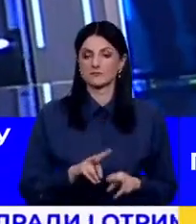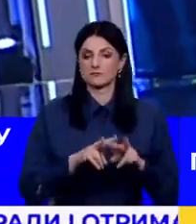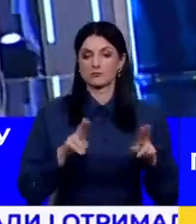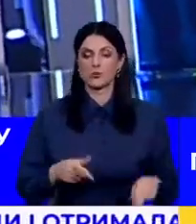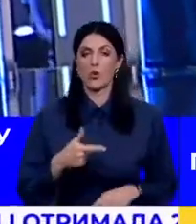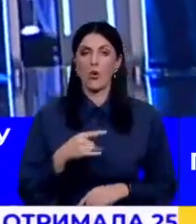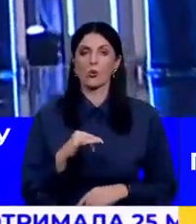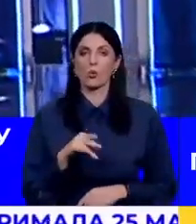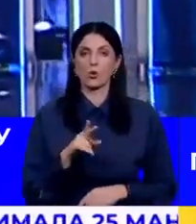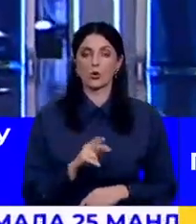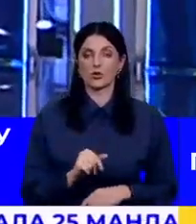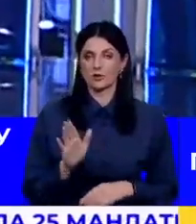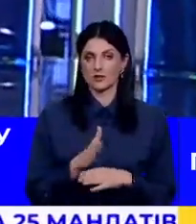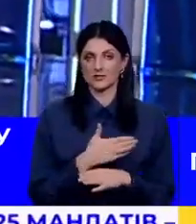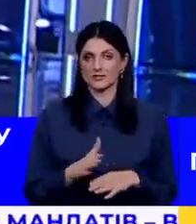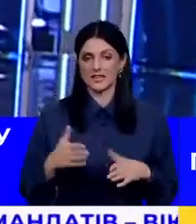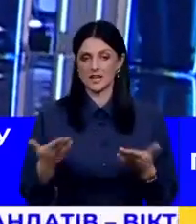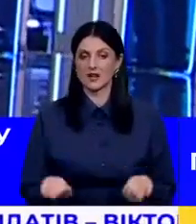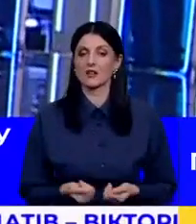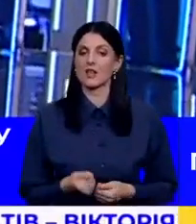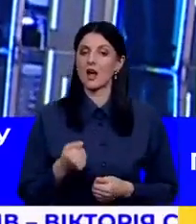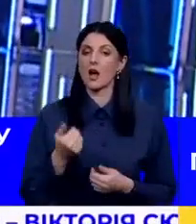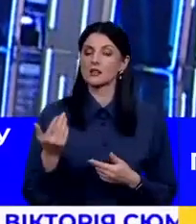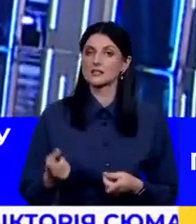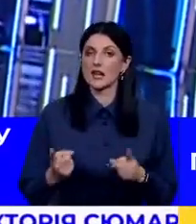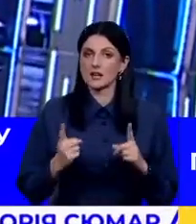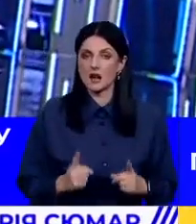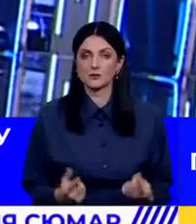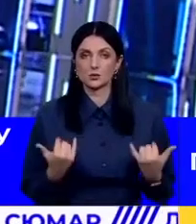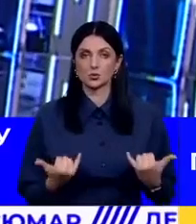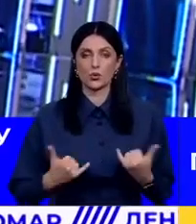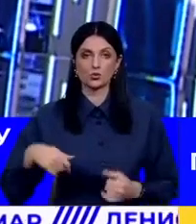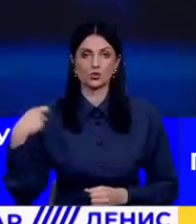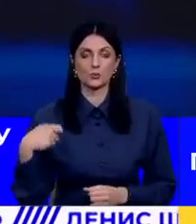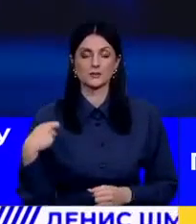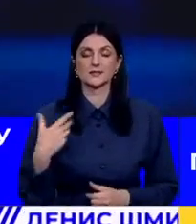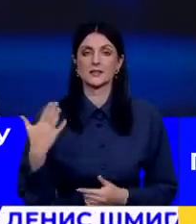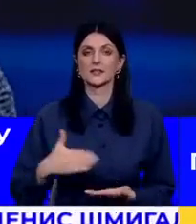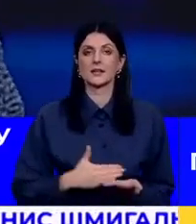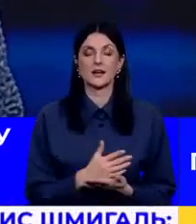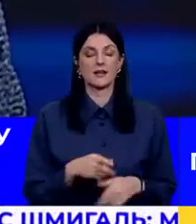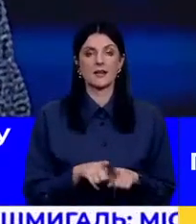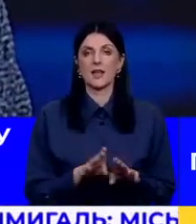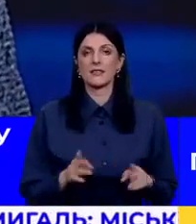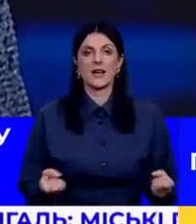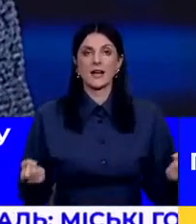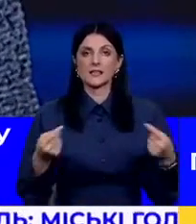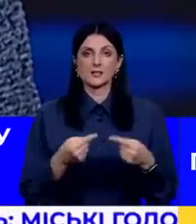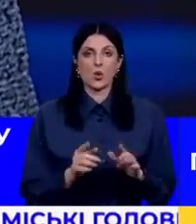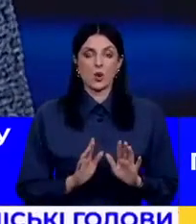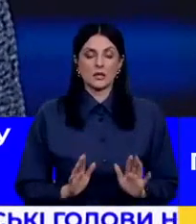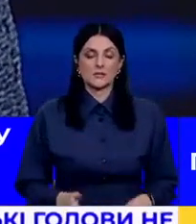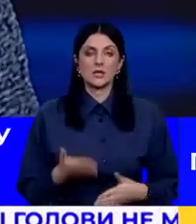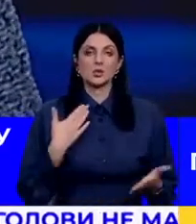в серіалі. Воно, типу, а з реальністю сьогоднішнього президента, його політики, воно так не сходиться.